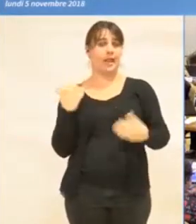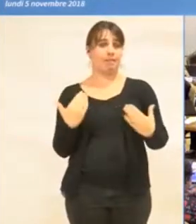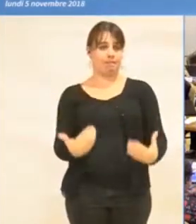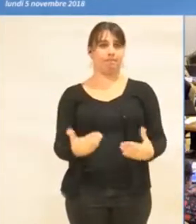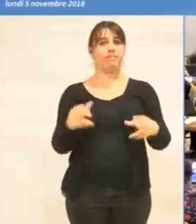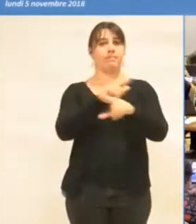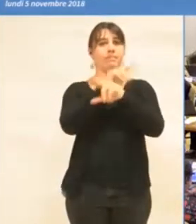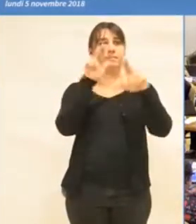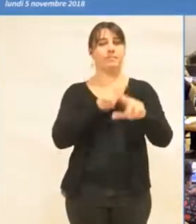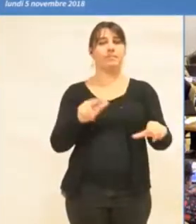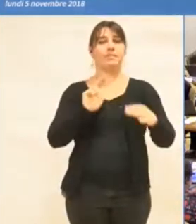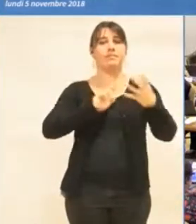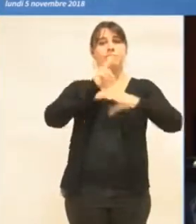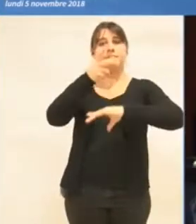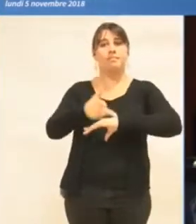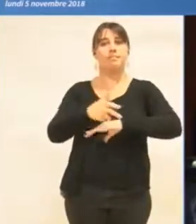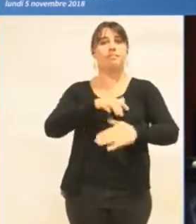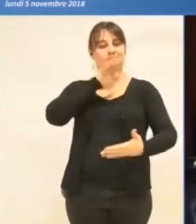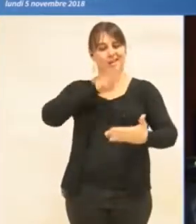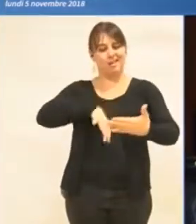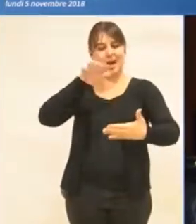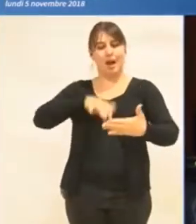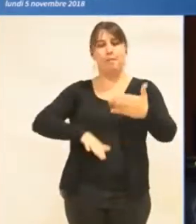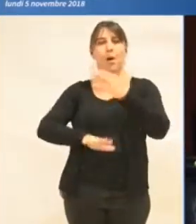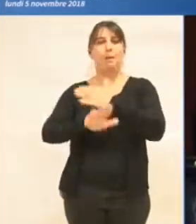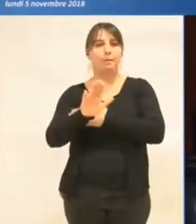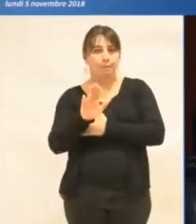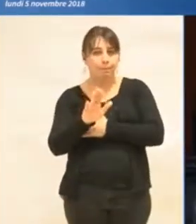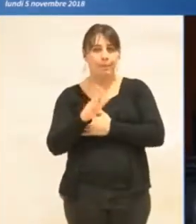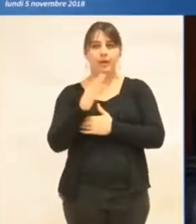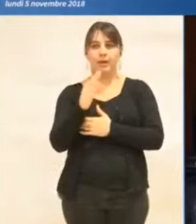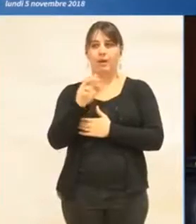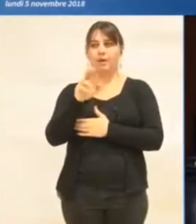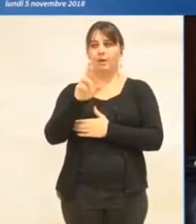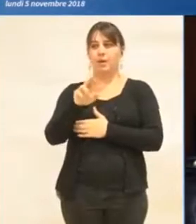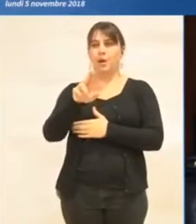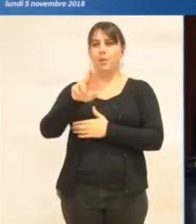internationale du développement durable telle qu'exposée dans le rapport Brundtland